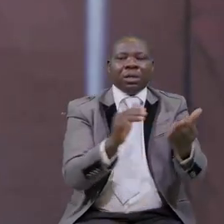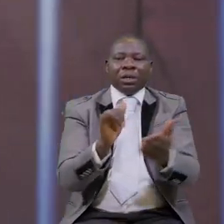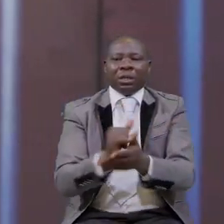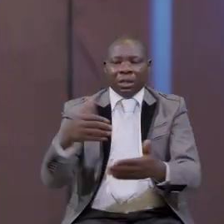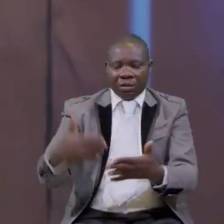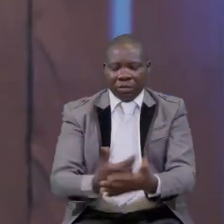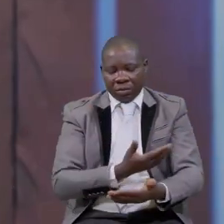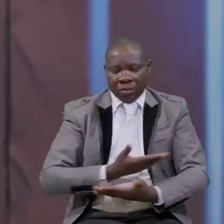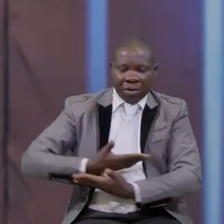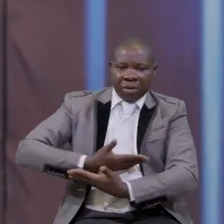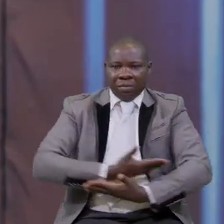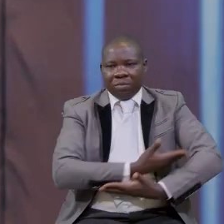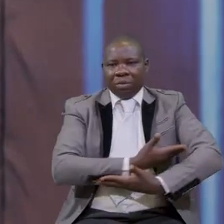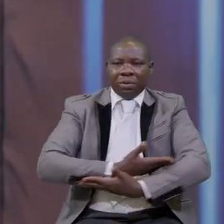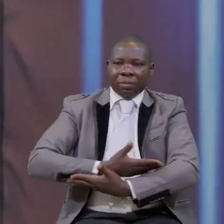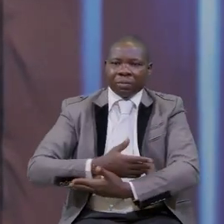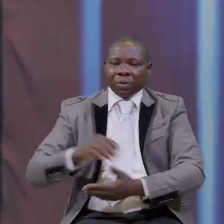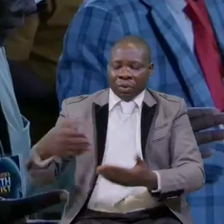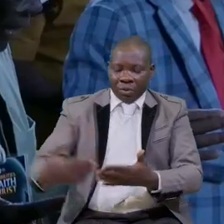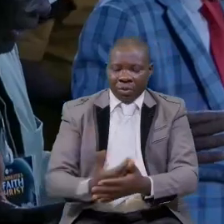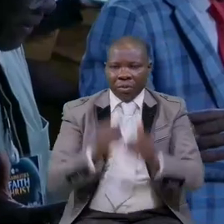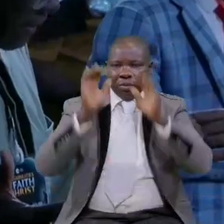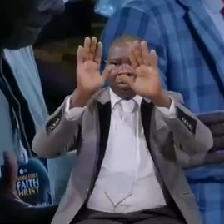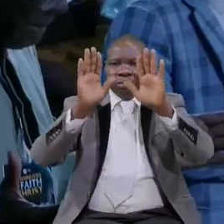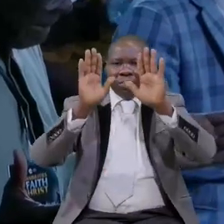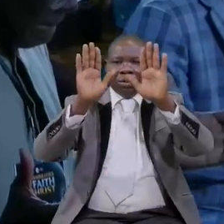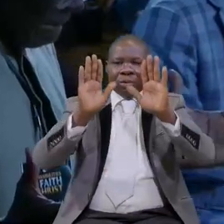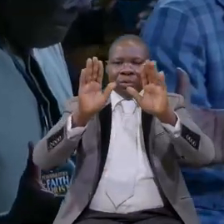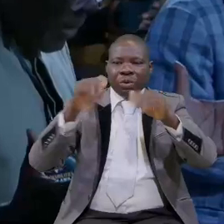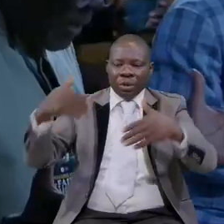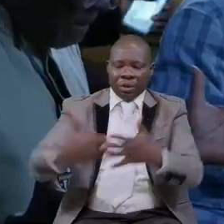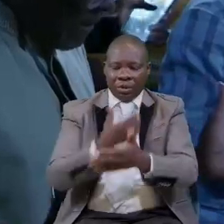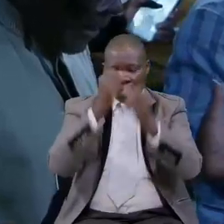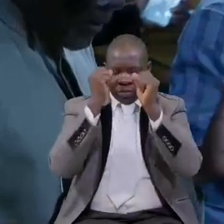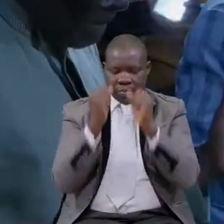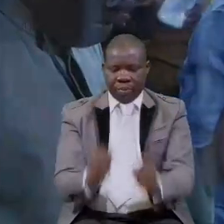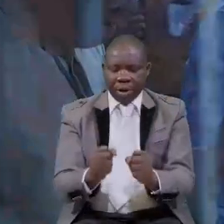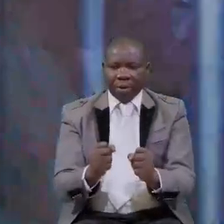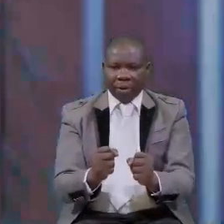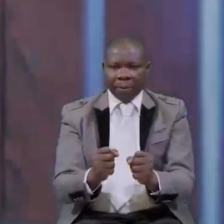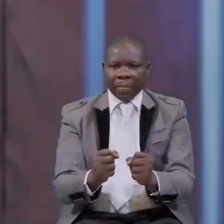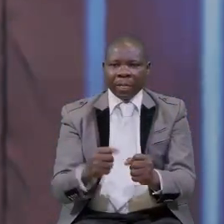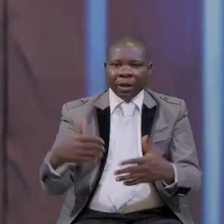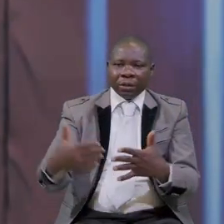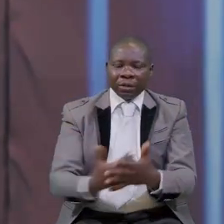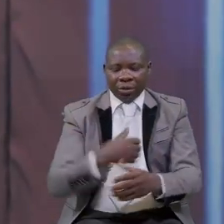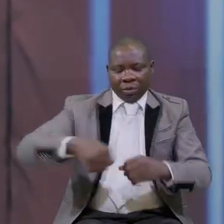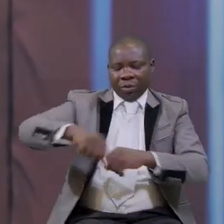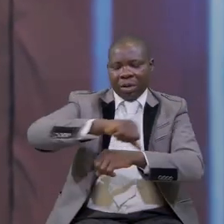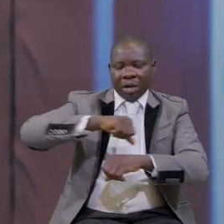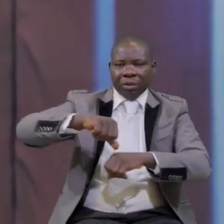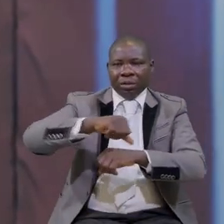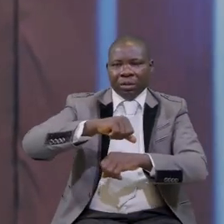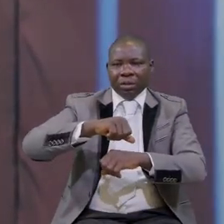Comme tu portes ce nouveau bébé, ce nouveau miracle, cette nouvelle puissance, cette nouvelle